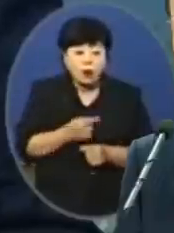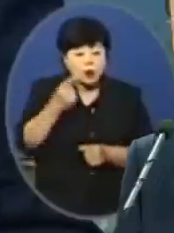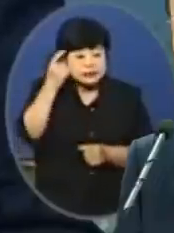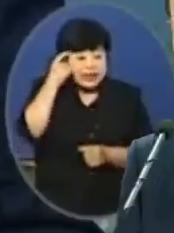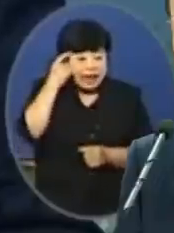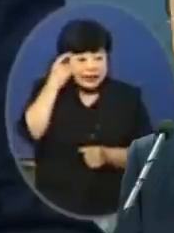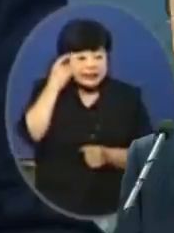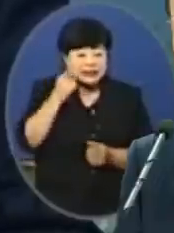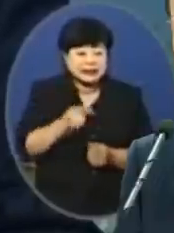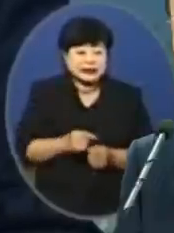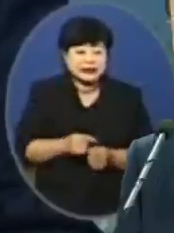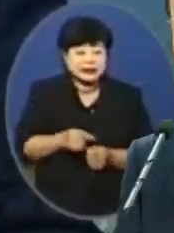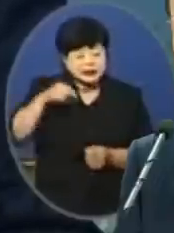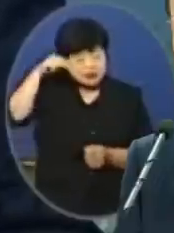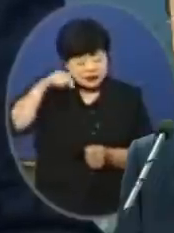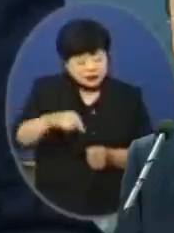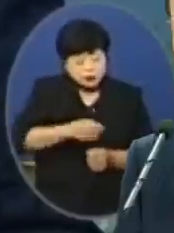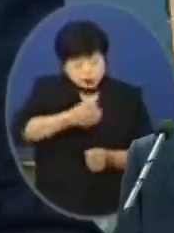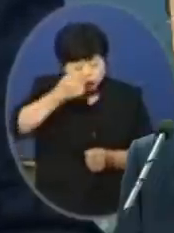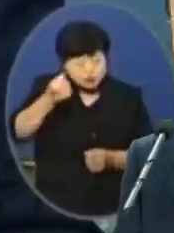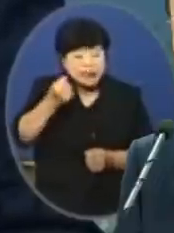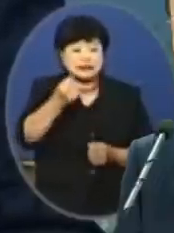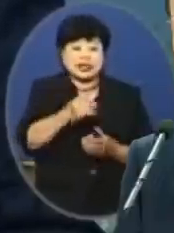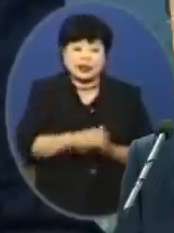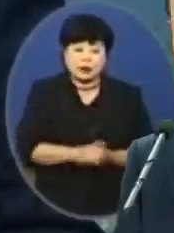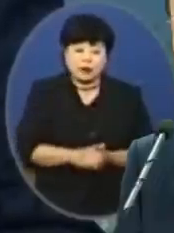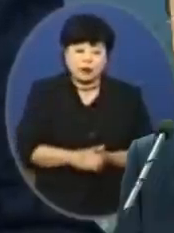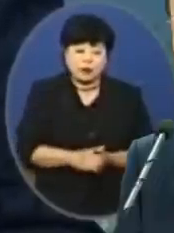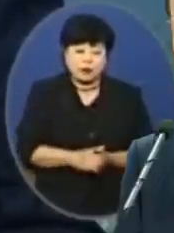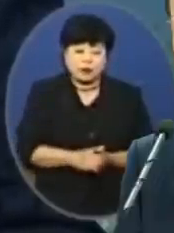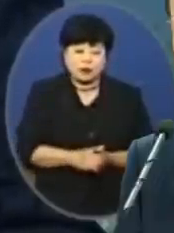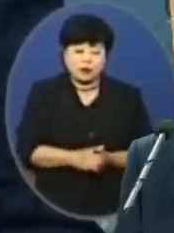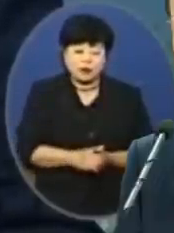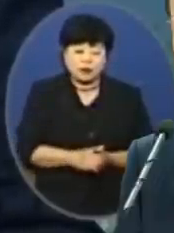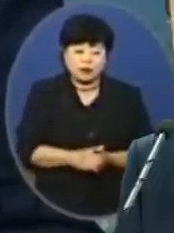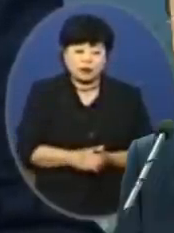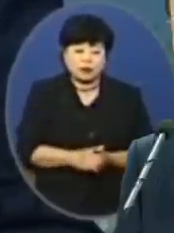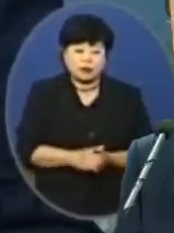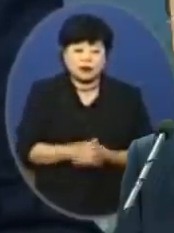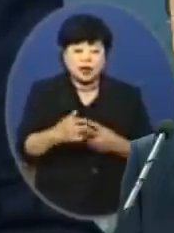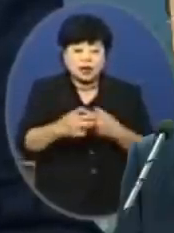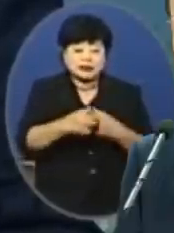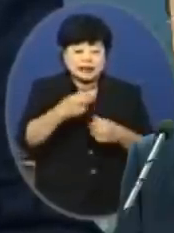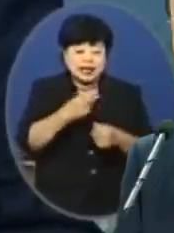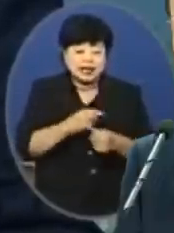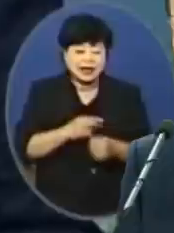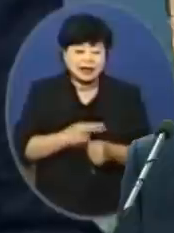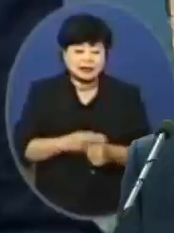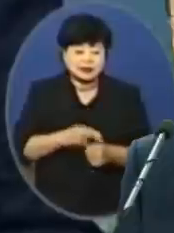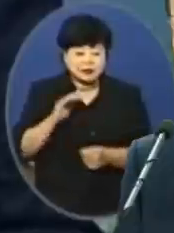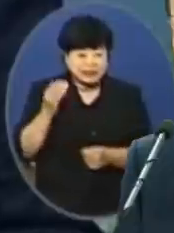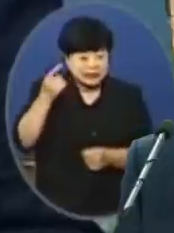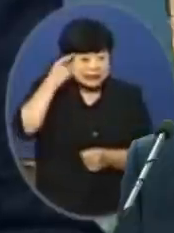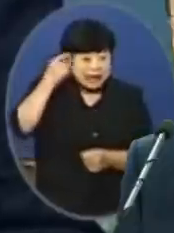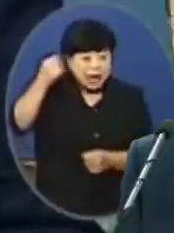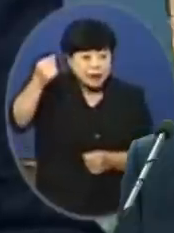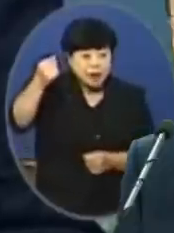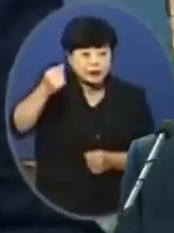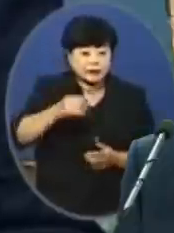생각이 더 깊어지면 꿈을 꾸게 되는 것입니다. 내가 의사야 돼야 되겠다고 늘 생각하고 있으면